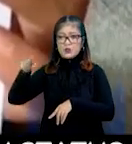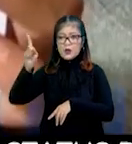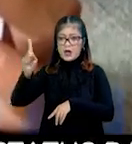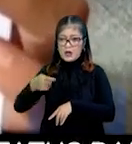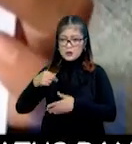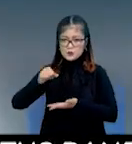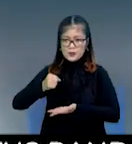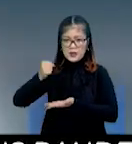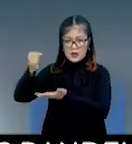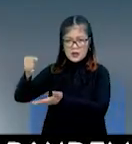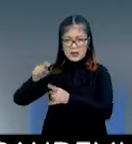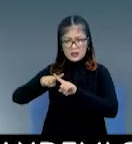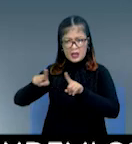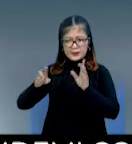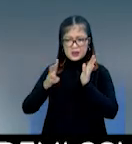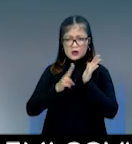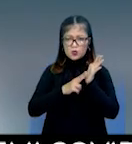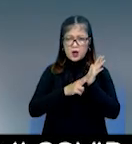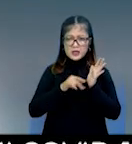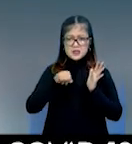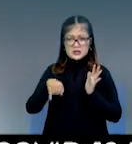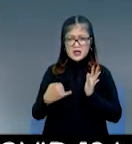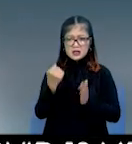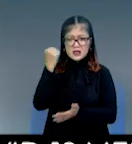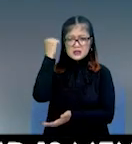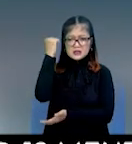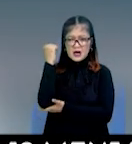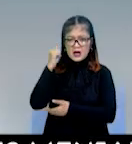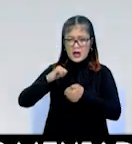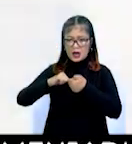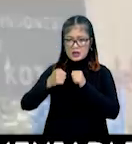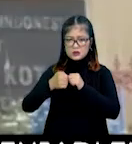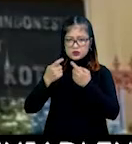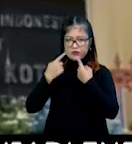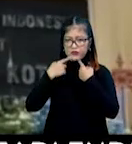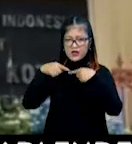penghargaan, Nur Hayati justru dijadikan tersangka hingga kasusnya viral di media